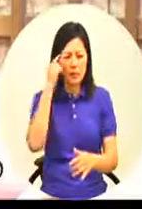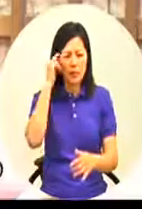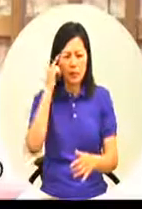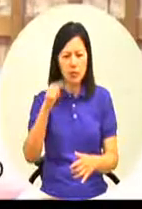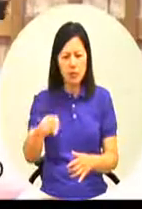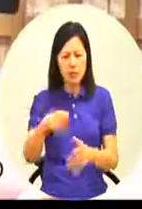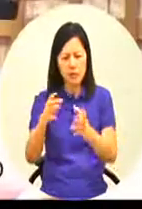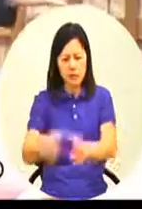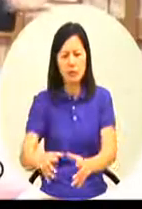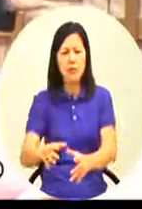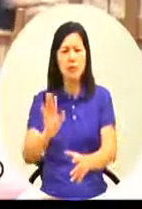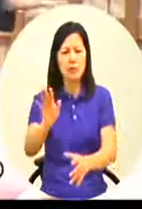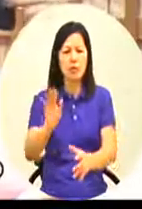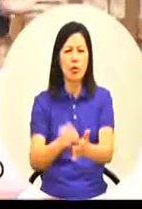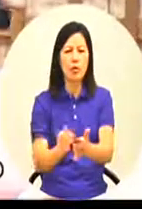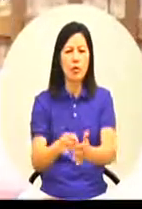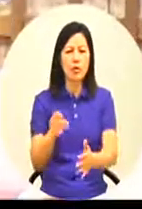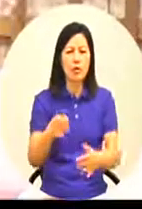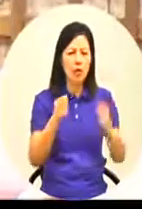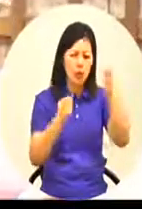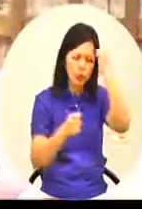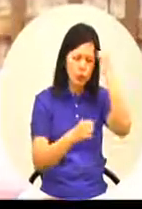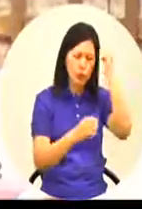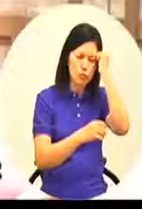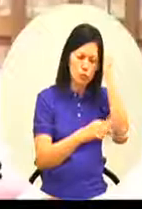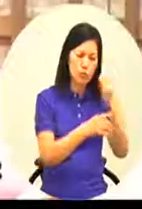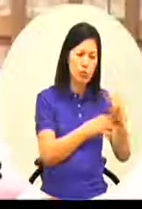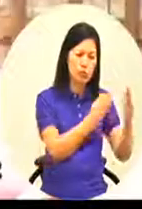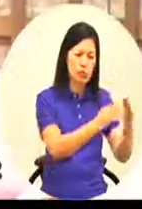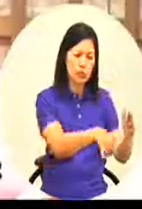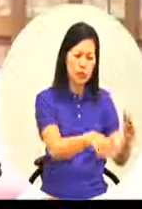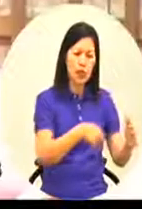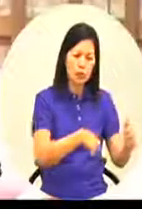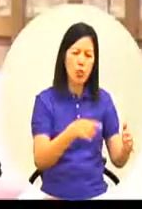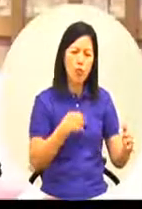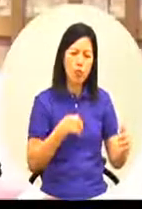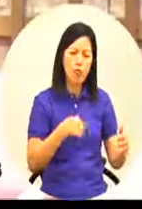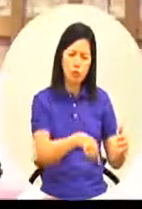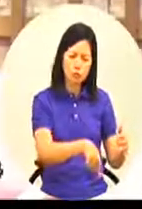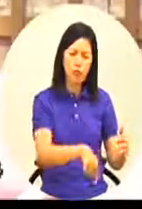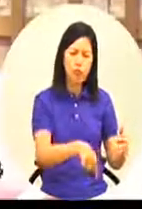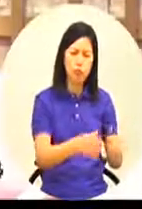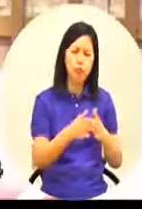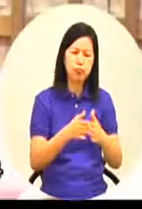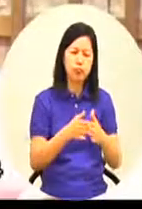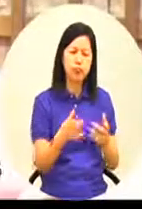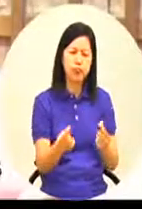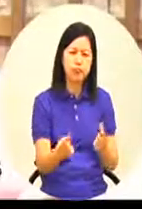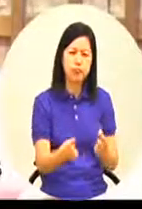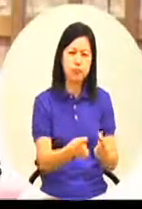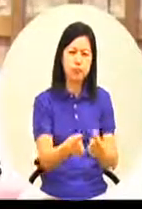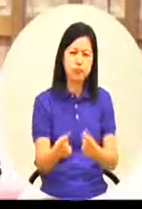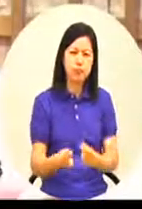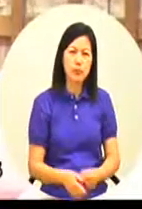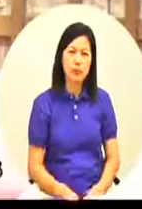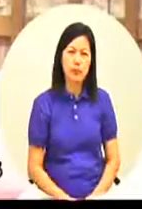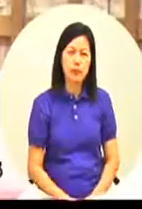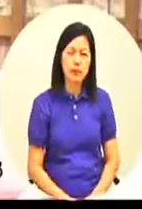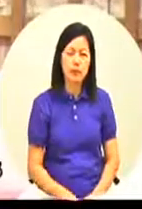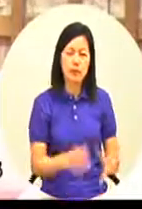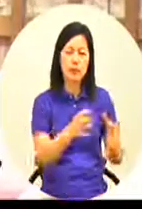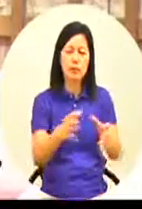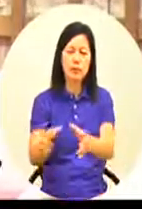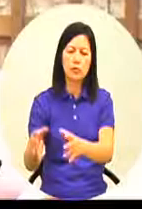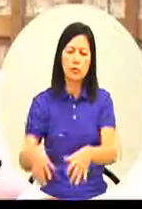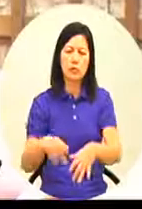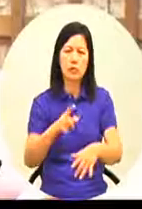设置啊，另外一边的住户说那我也要设置，就整个公园就一堆一堆那种设施哈。